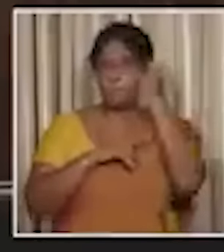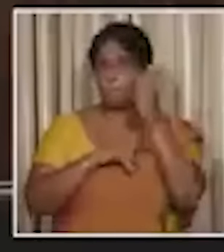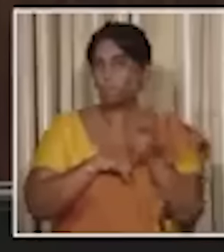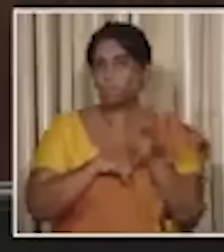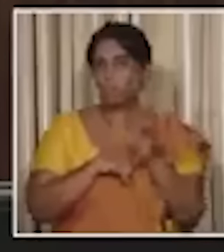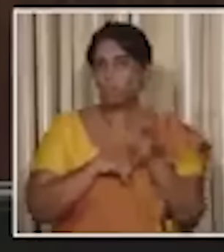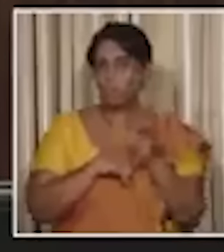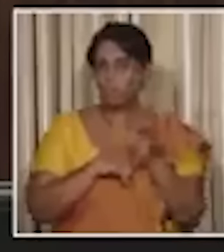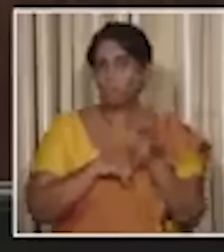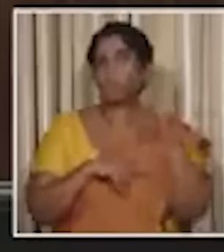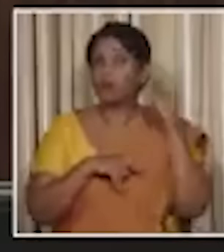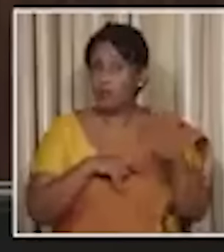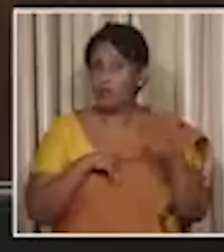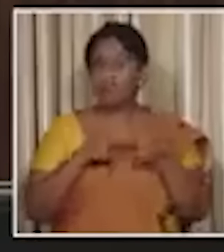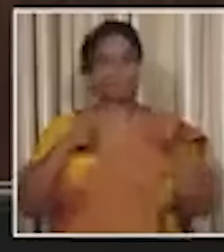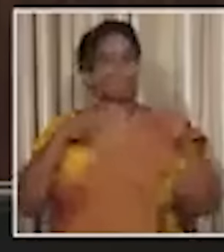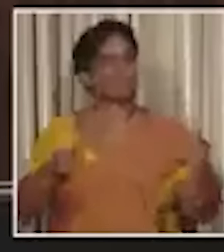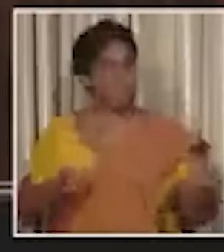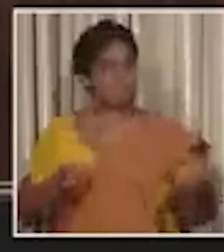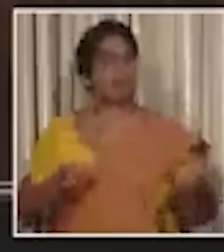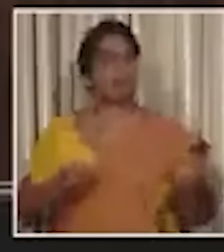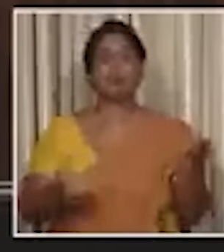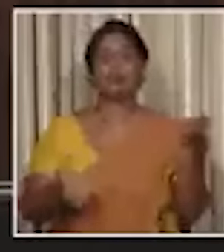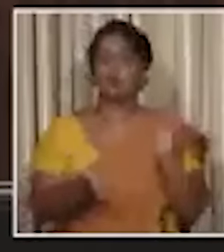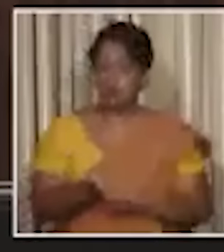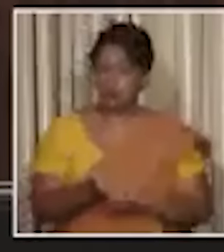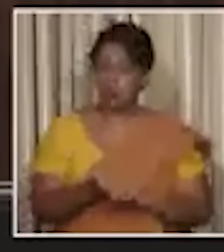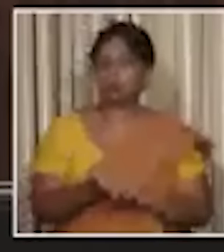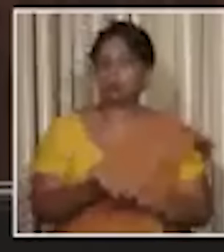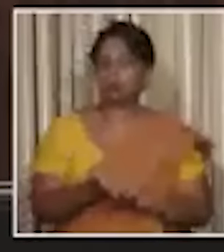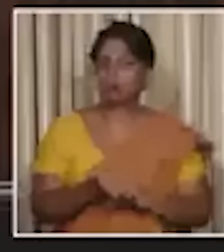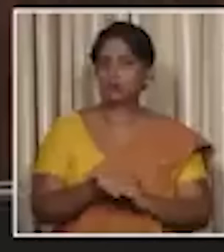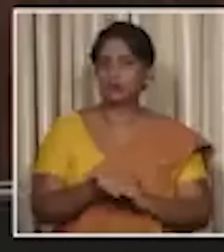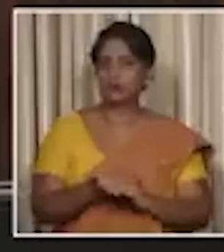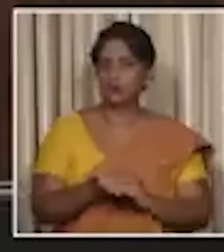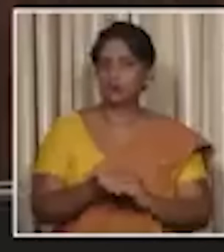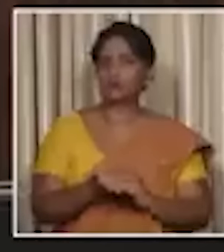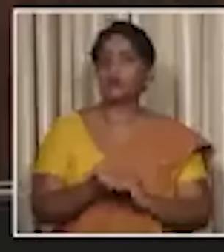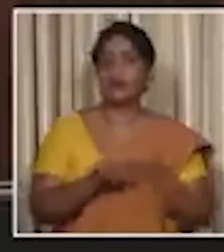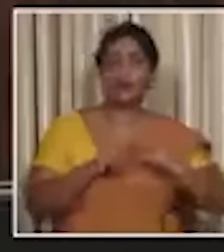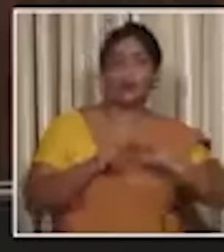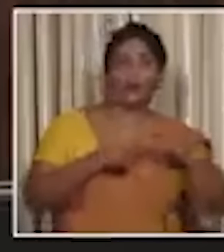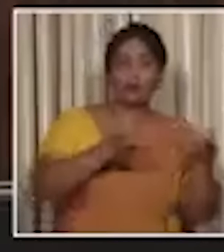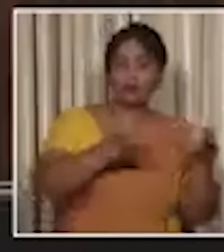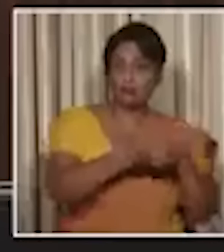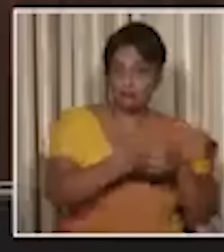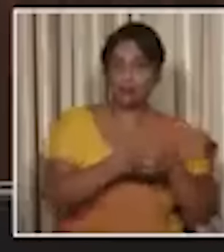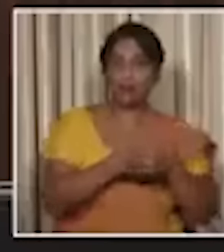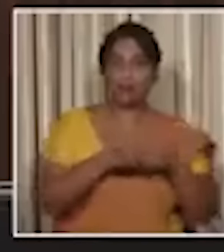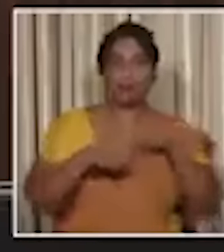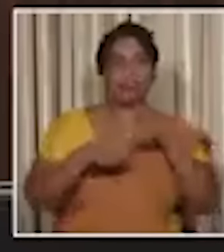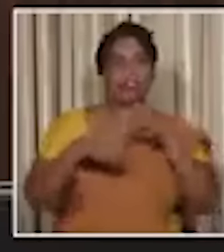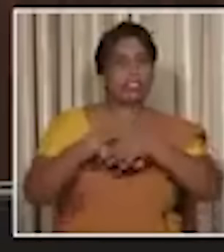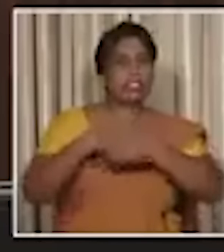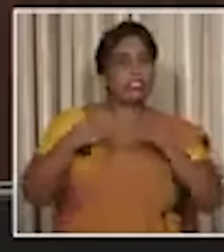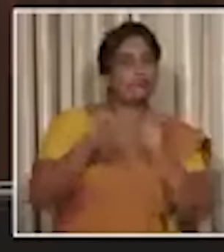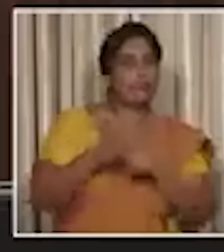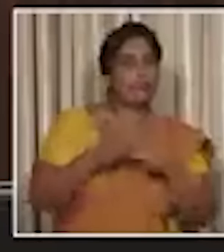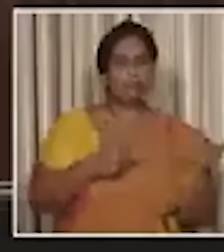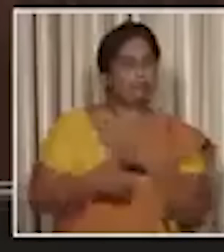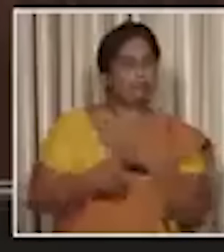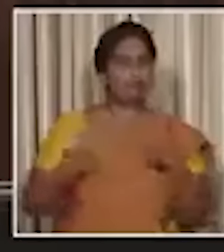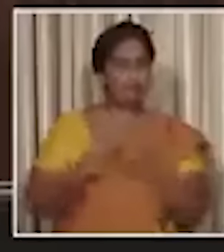கொண்டு இந்த பாராளுமன்றம் செயற்பட முடியாது. நாங்கள் தொடர்ந்தும் இந்த பாராளுமன்றத்தை மக்களுக்கு மேலும் திறந்து விட வேண்டும்